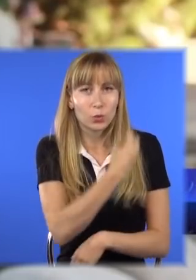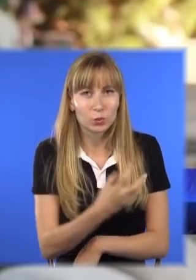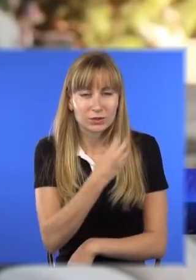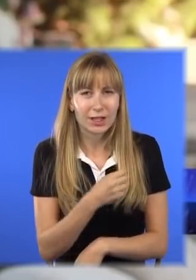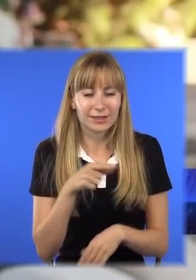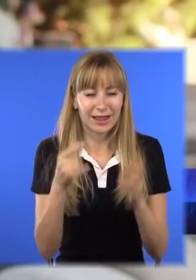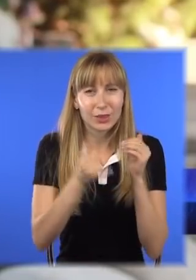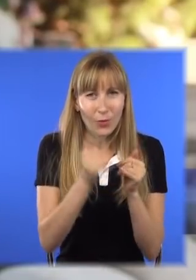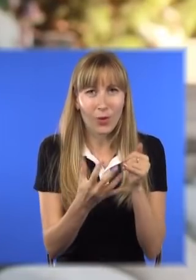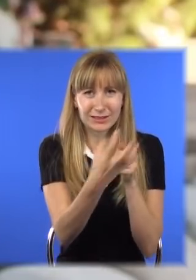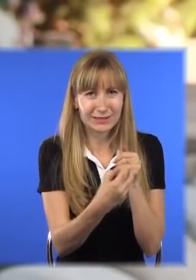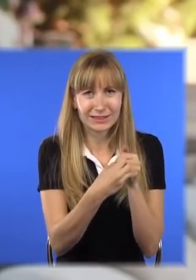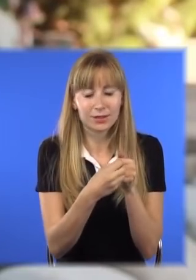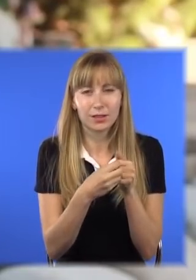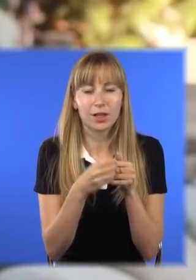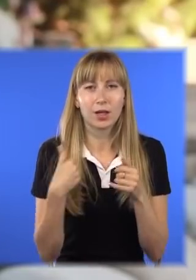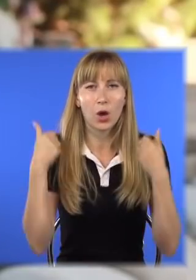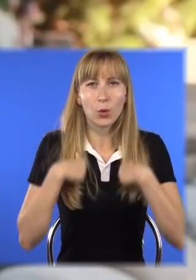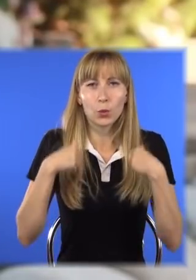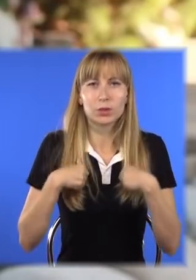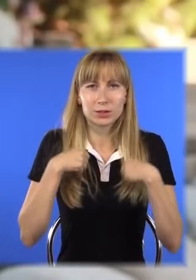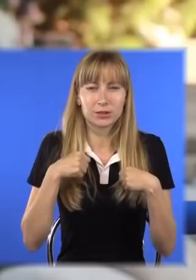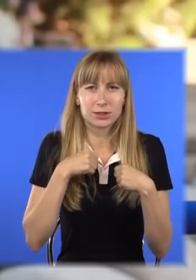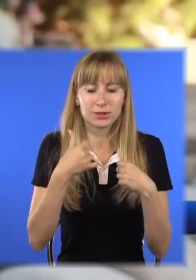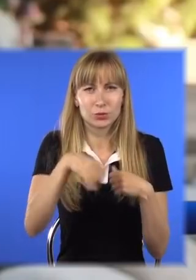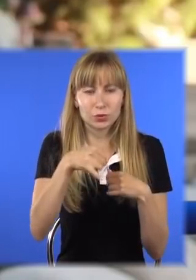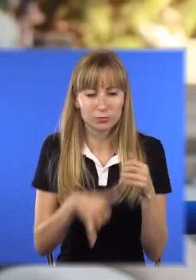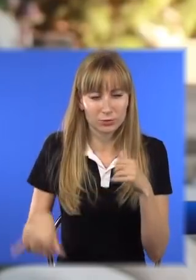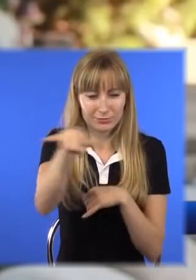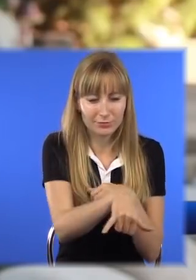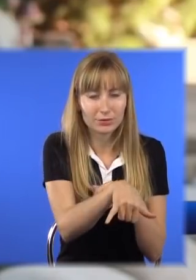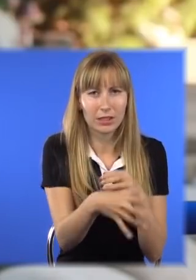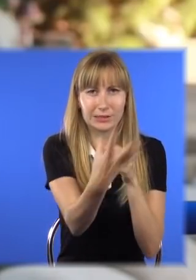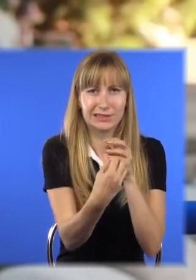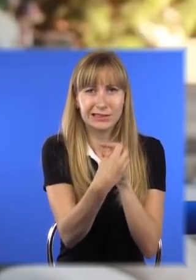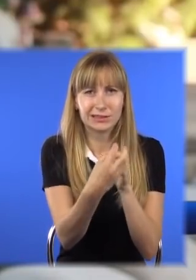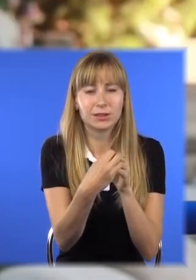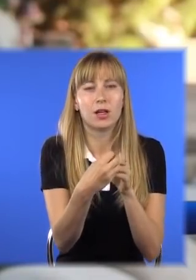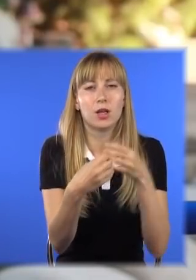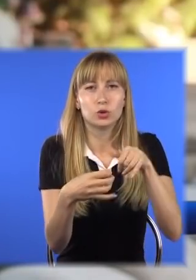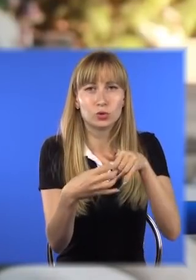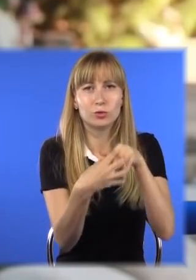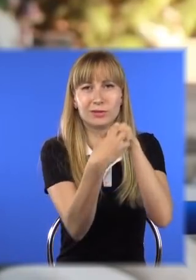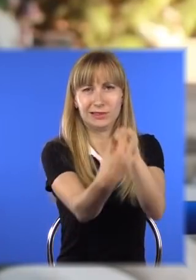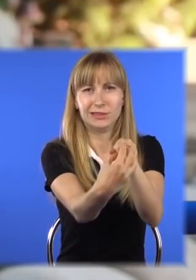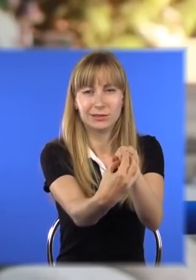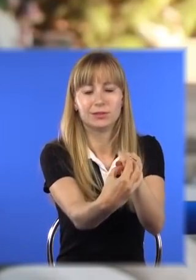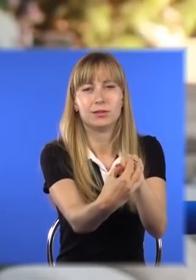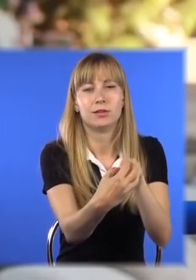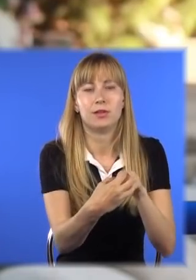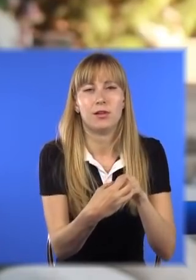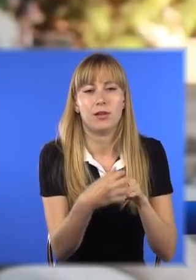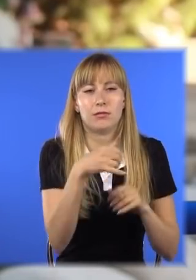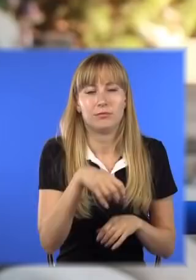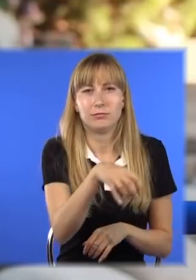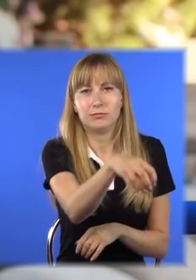я їй дала швидко, ну, вона почала кусати портфель, потім вона забрала портфель і відійшла.